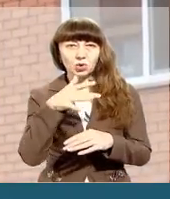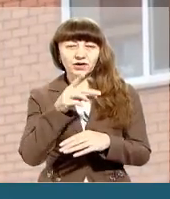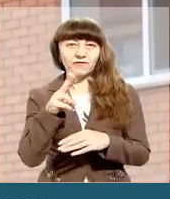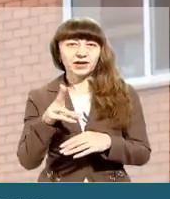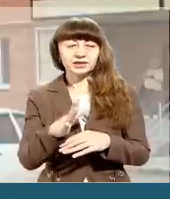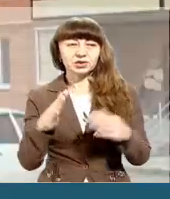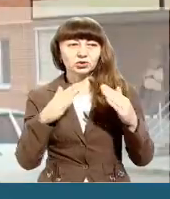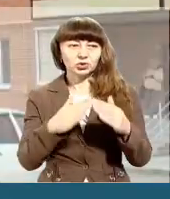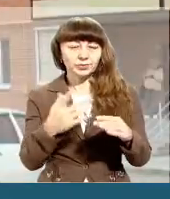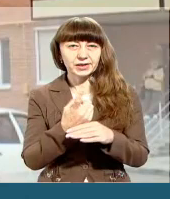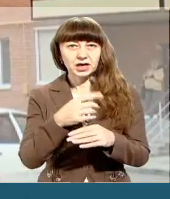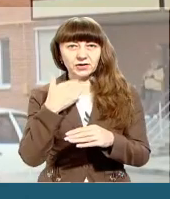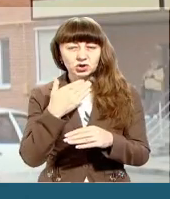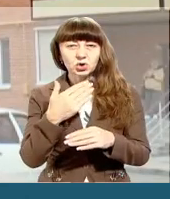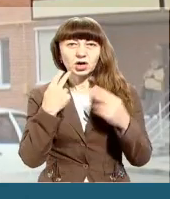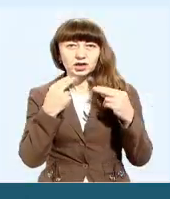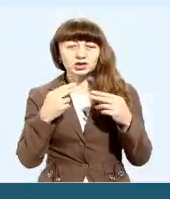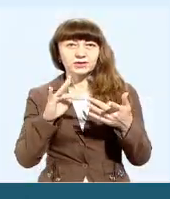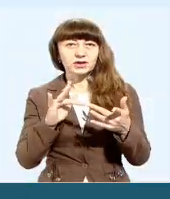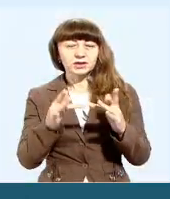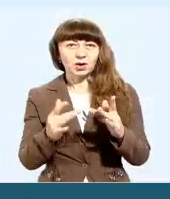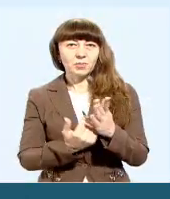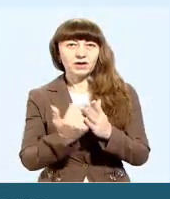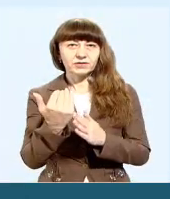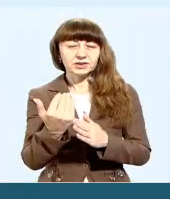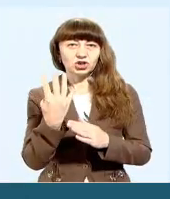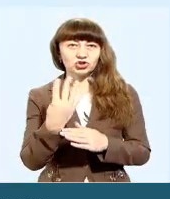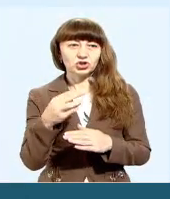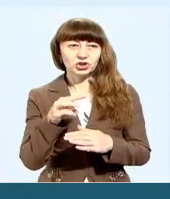4000 пәтерде байланыс сапасы артады деген сөз.